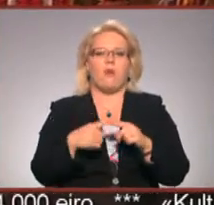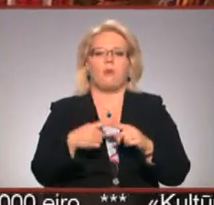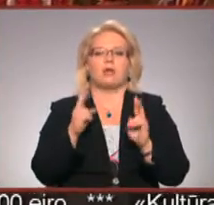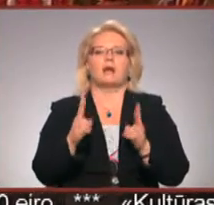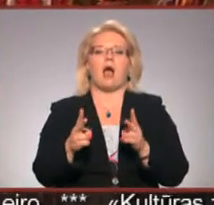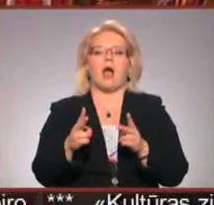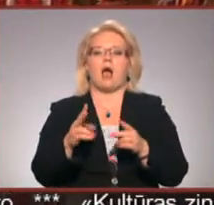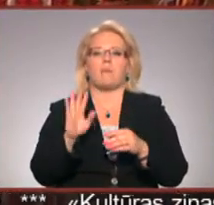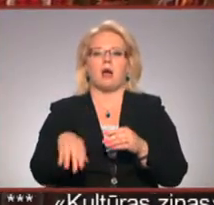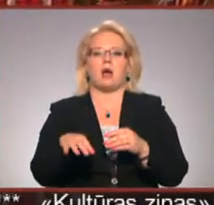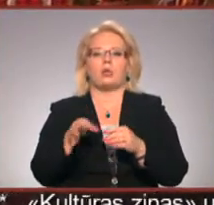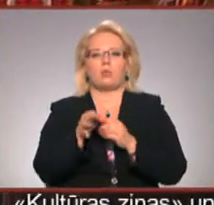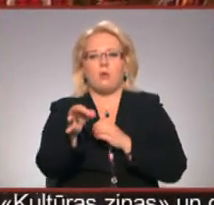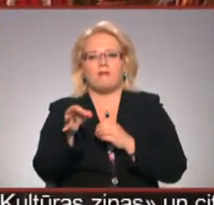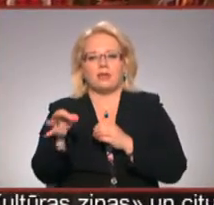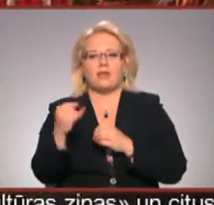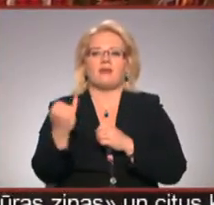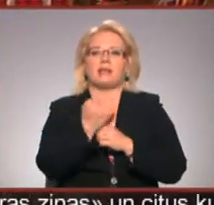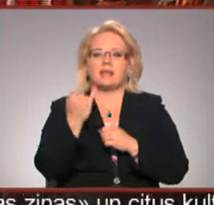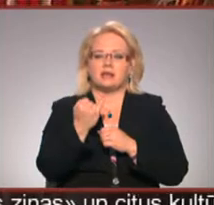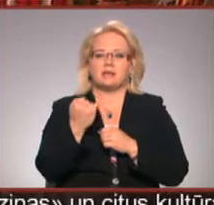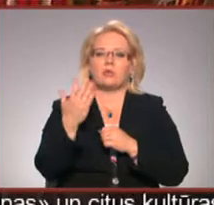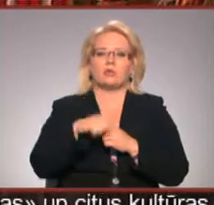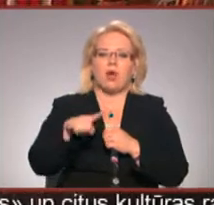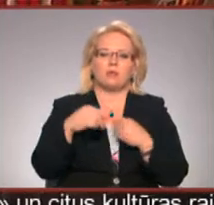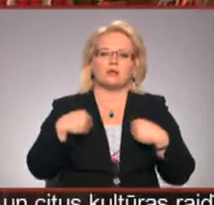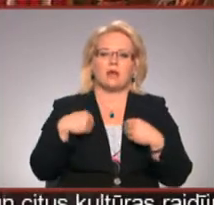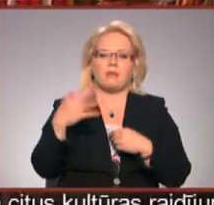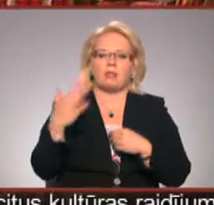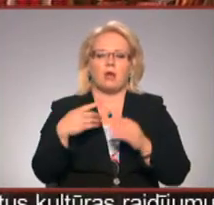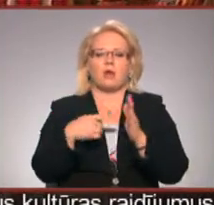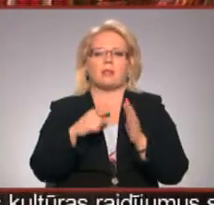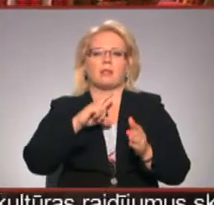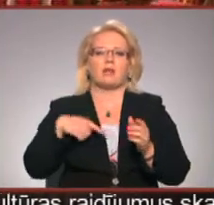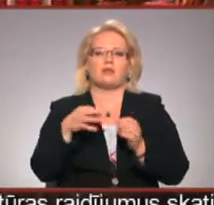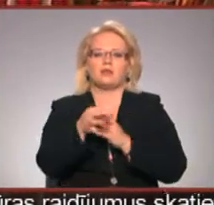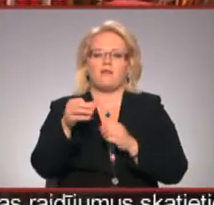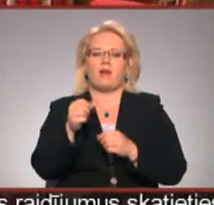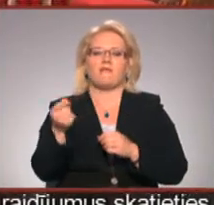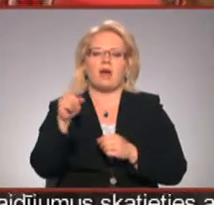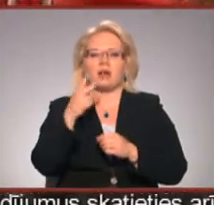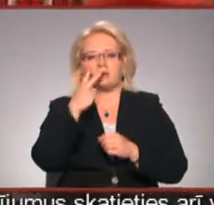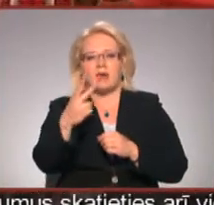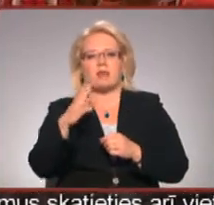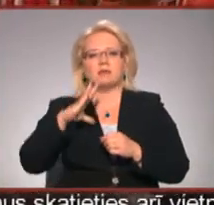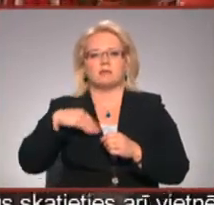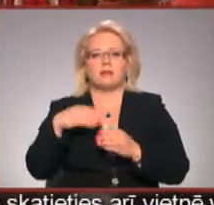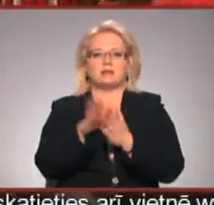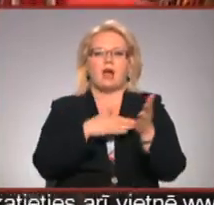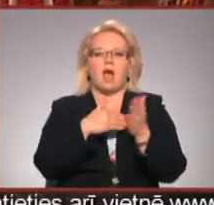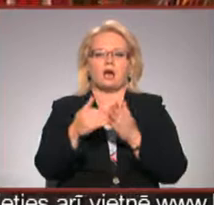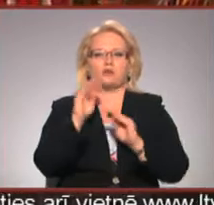par novadiem? Vai viņi interesējās par to, no kurienes tautstarp nāk, no kādiem Latvijas novadiem, vai viņi pārsvarā skatās pēc